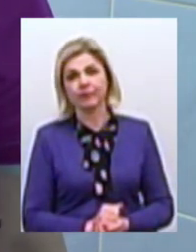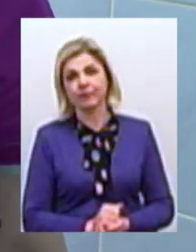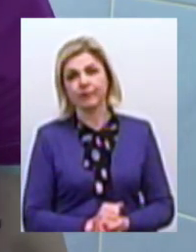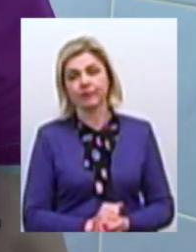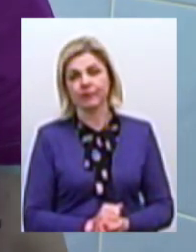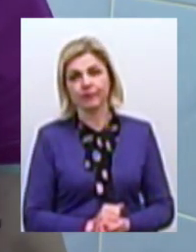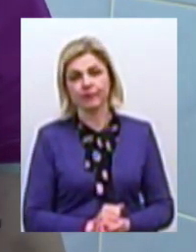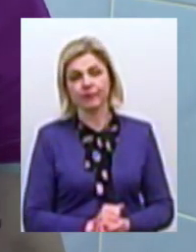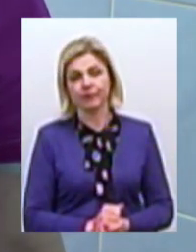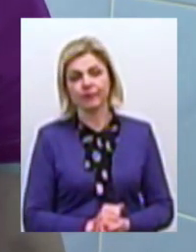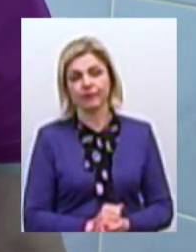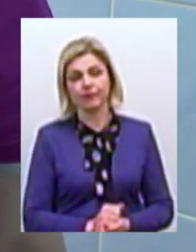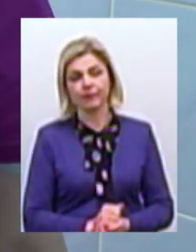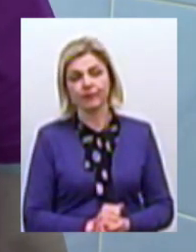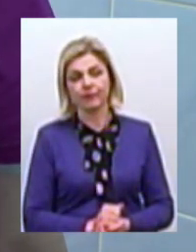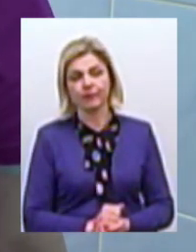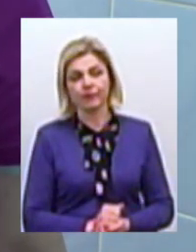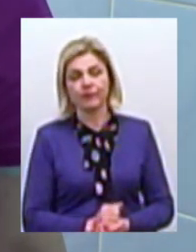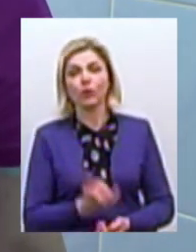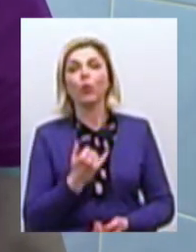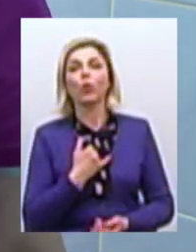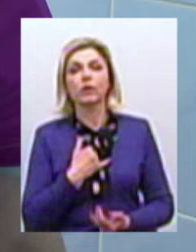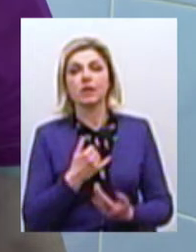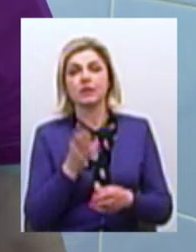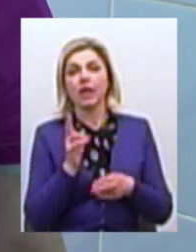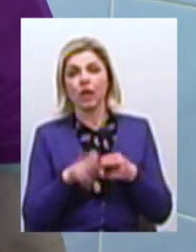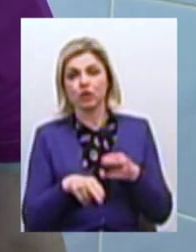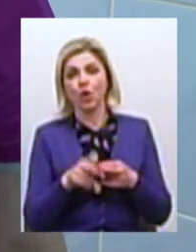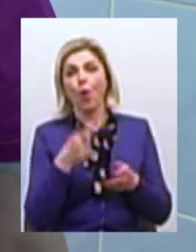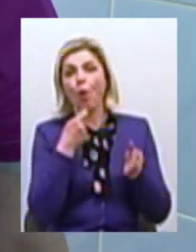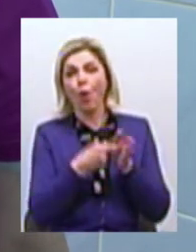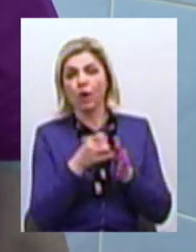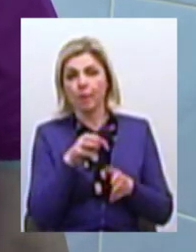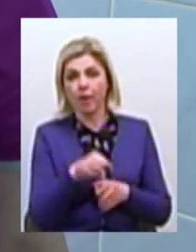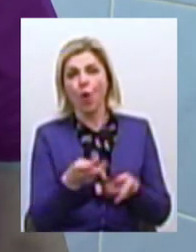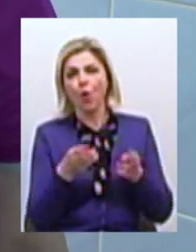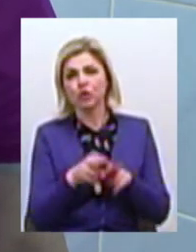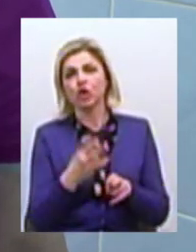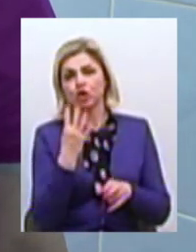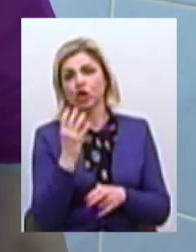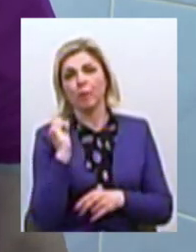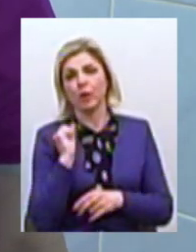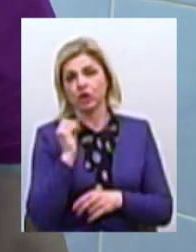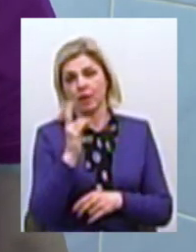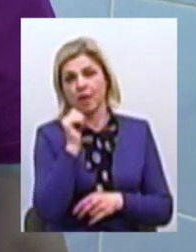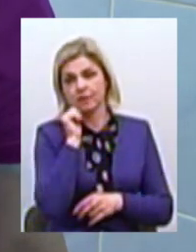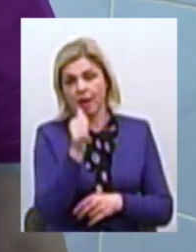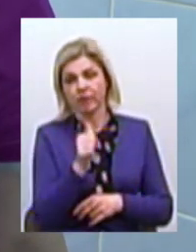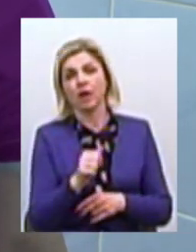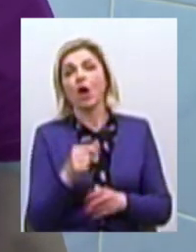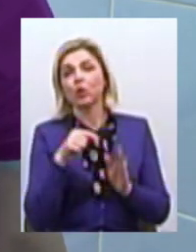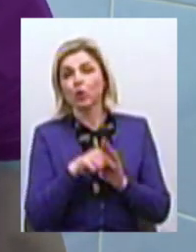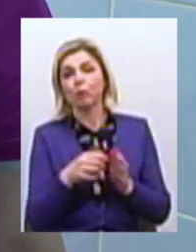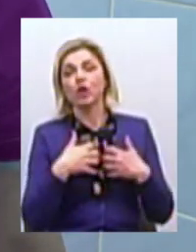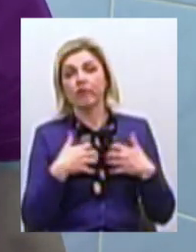нас немає матеріалів для проведення цих робіт. У нас практично закінчився корм, у нас залишилось там 4 мішки на завтрашній день. Тобто